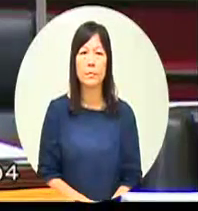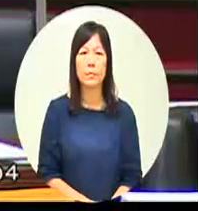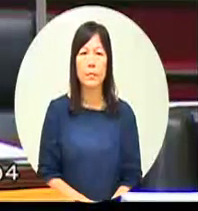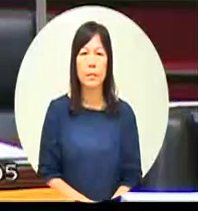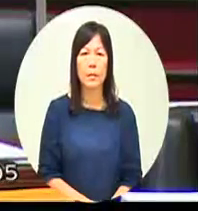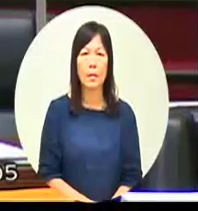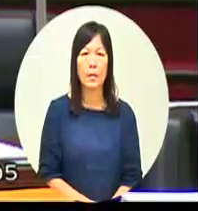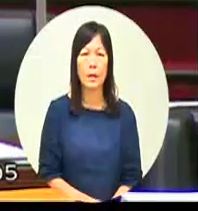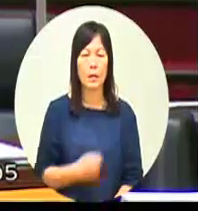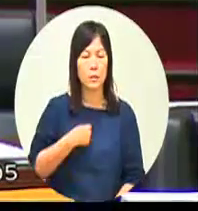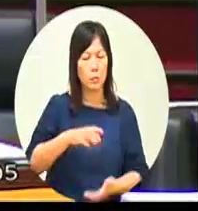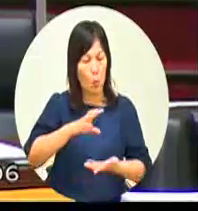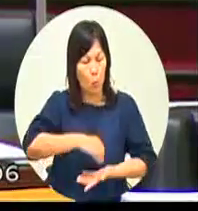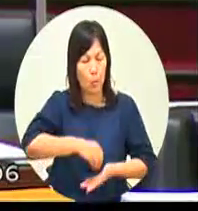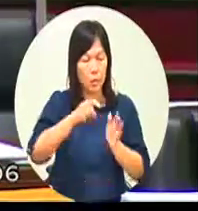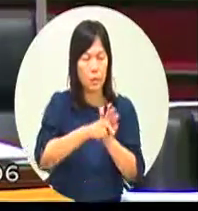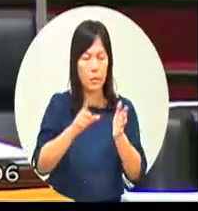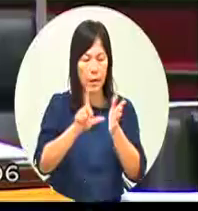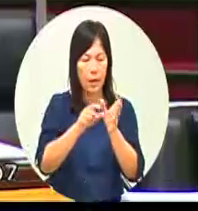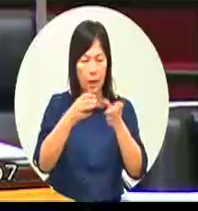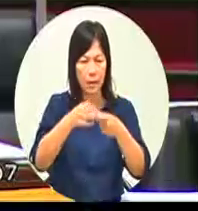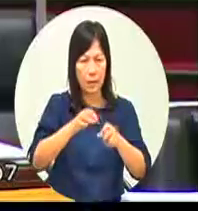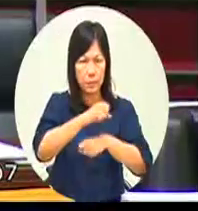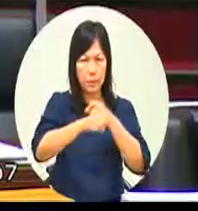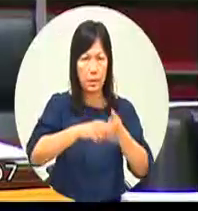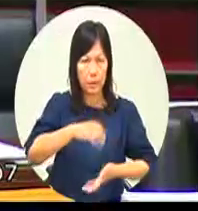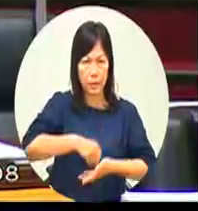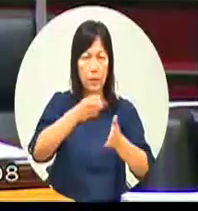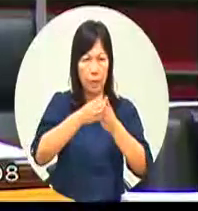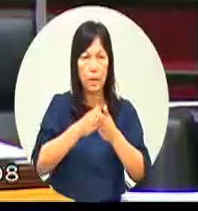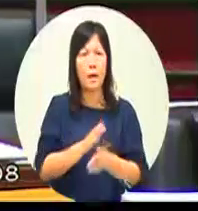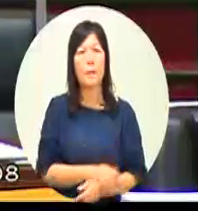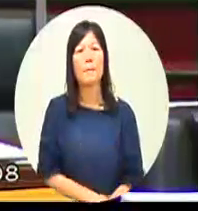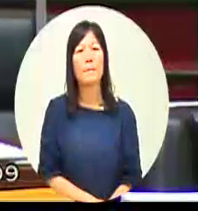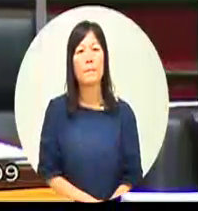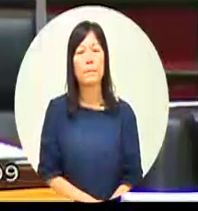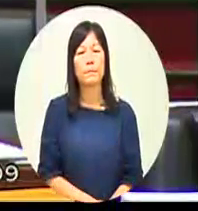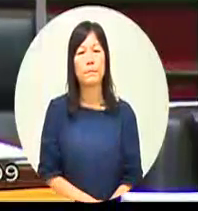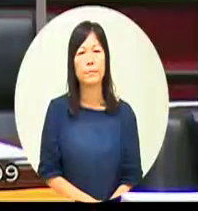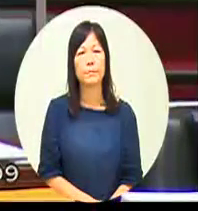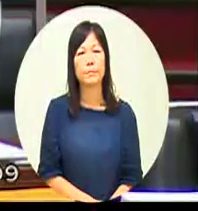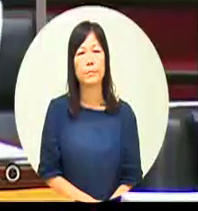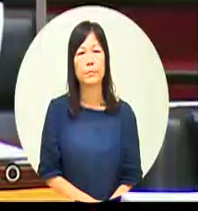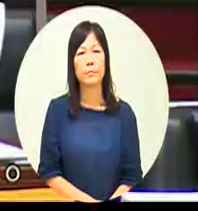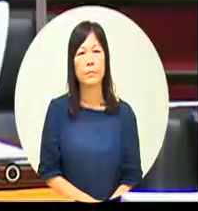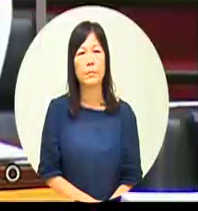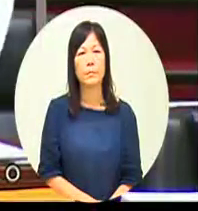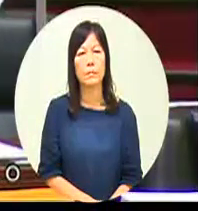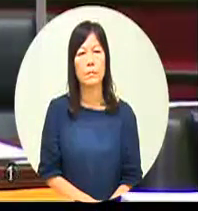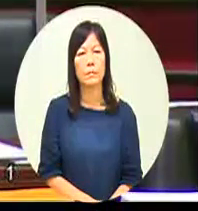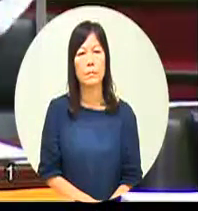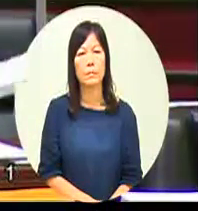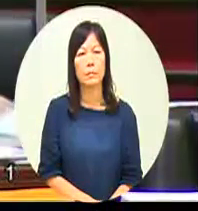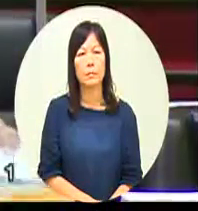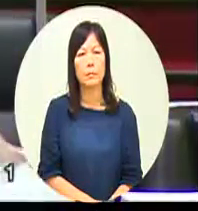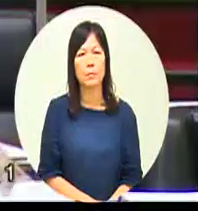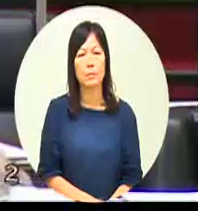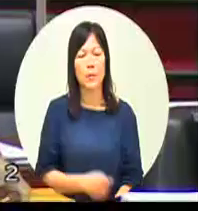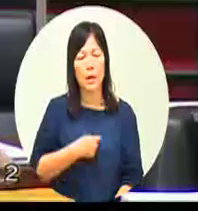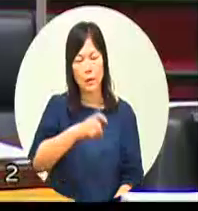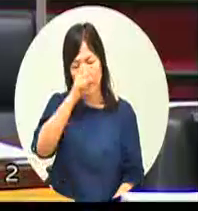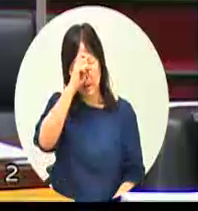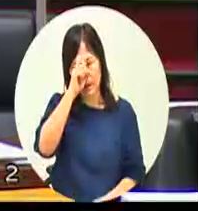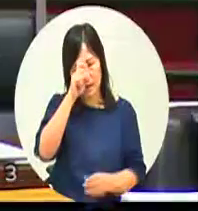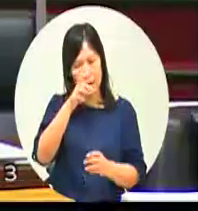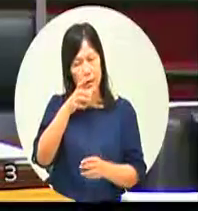这是我提的临时动议啊，哈。 可是， 是看议长 现在没